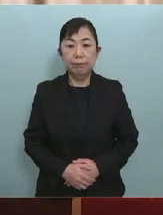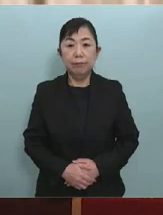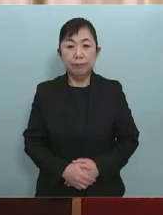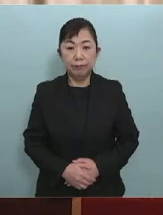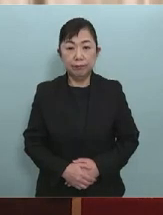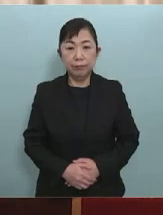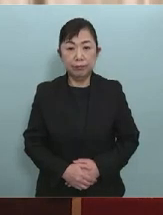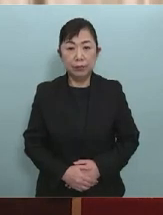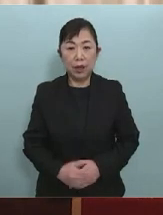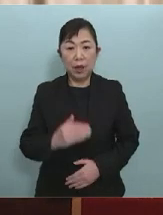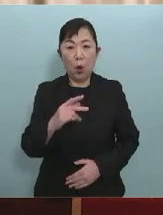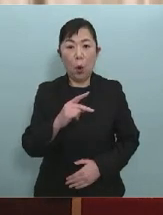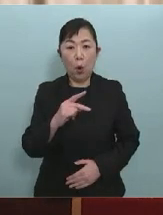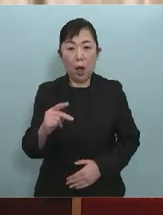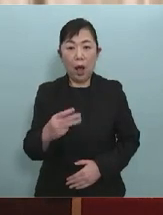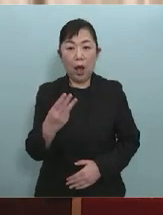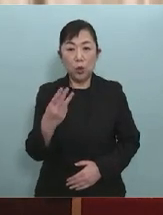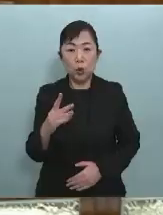小川幸仁